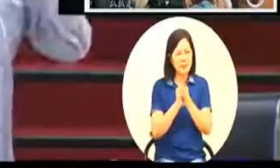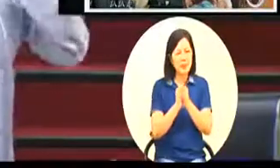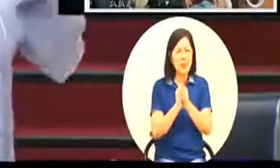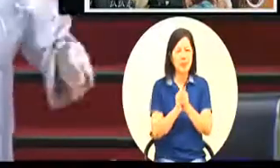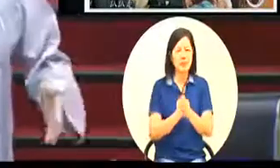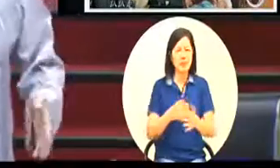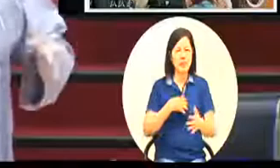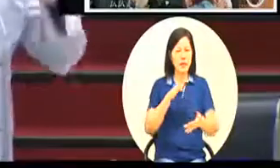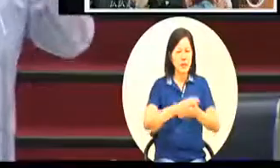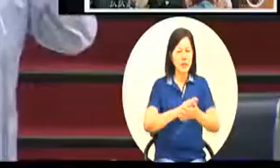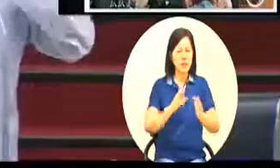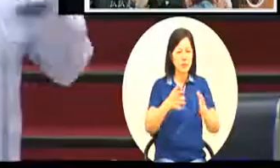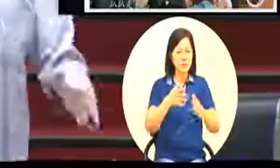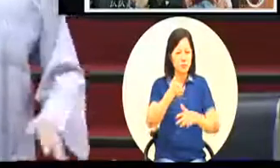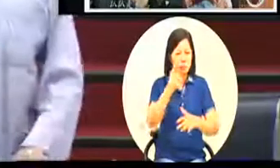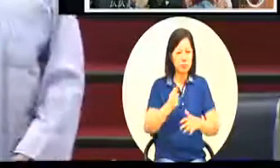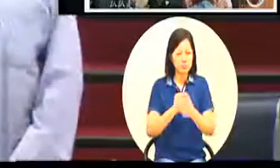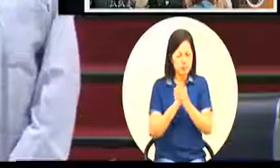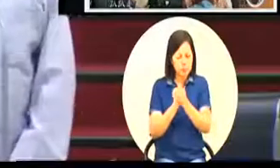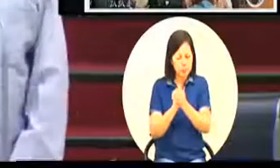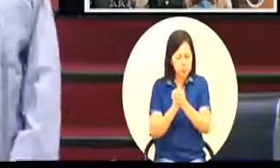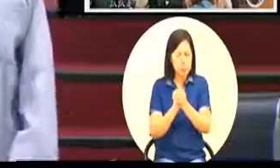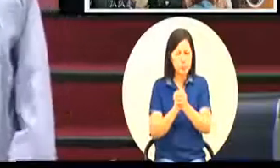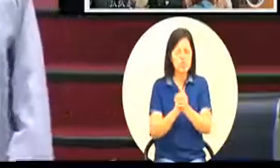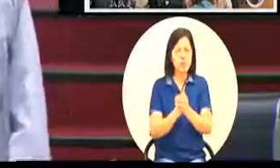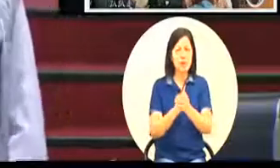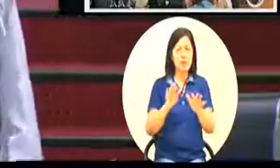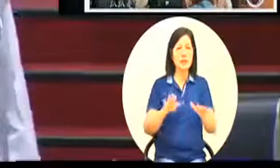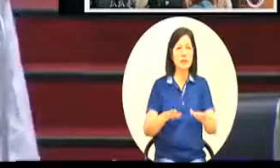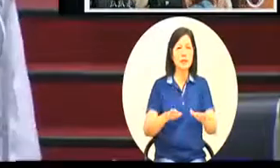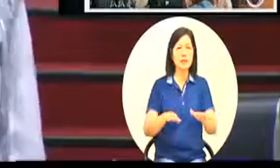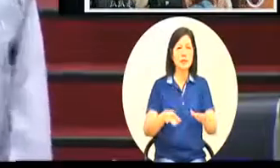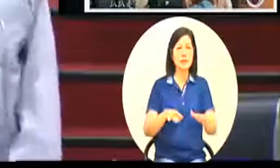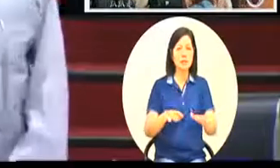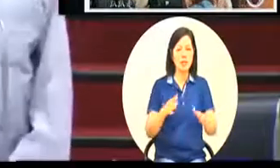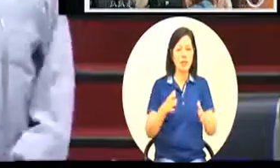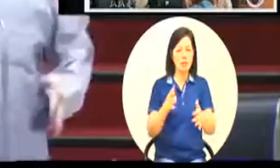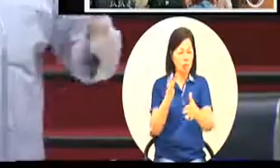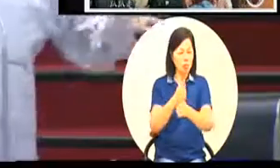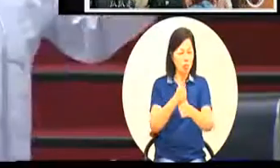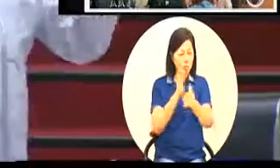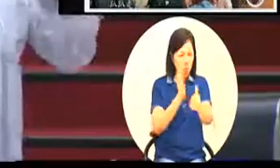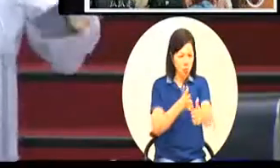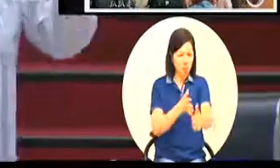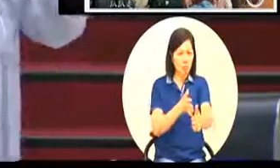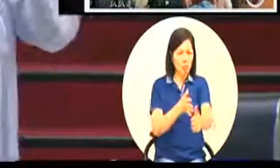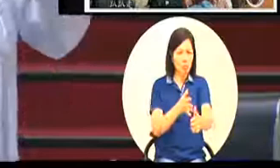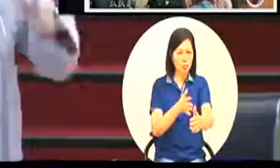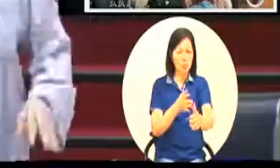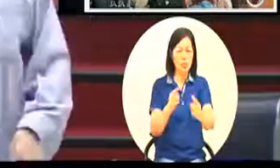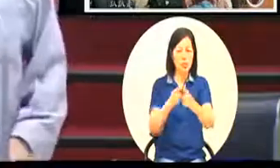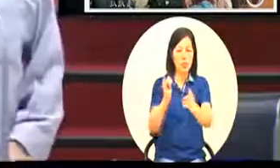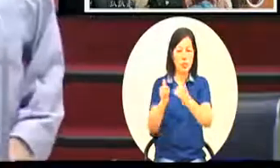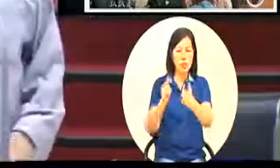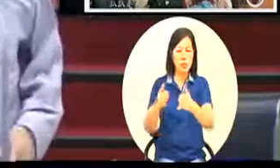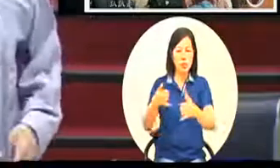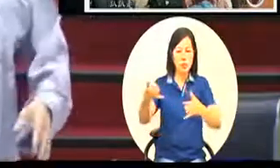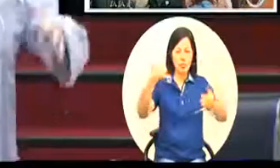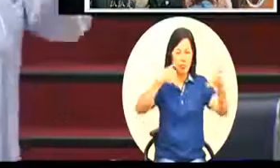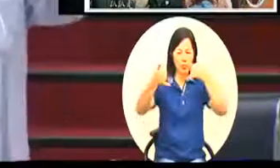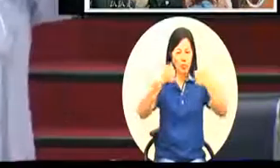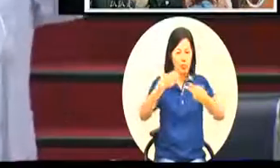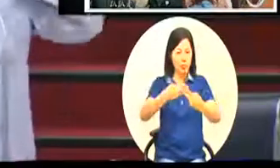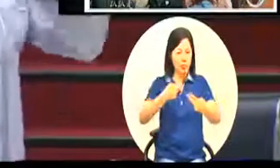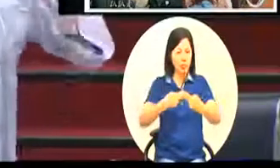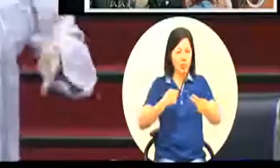扁总统即个千拜托万拜托，今仔日我要总一巡，足济人写批拍电话。 讲